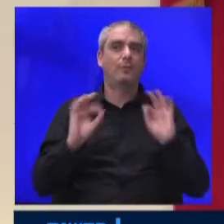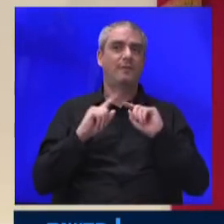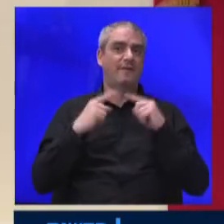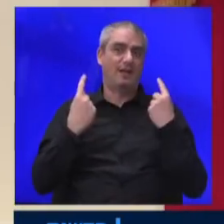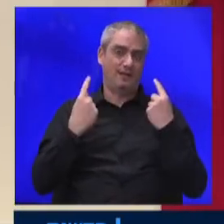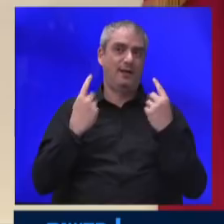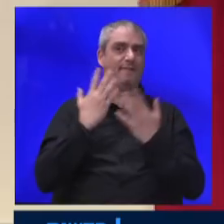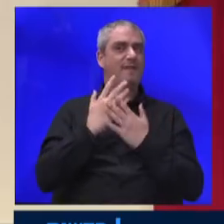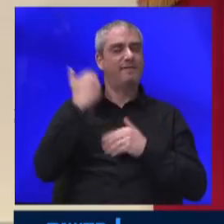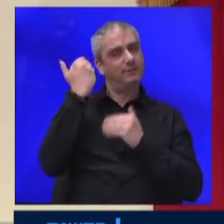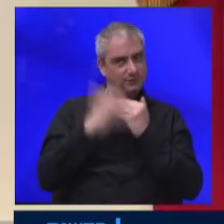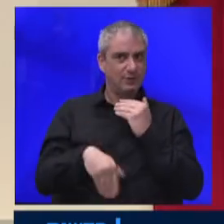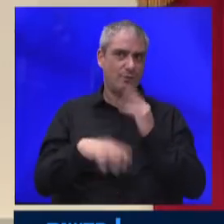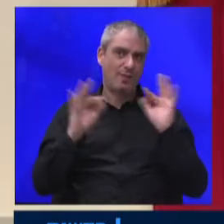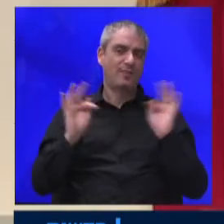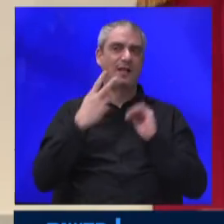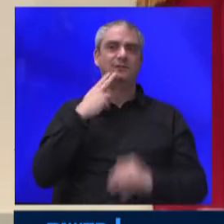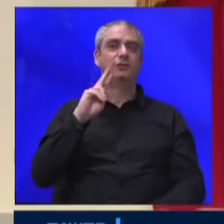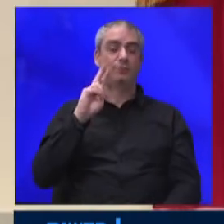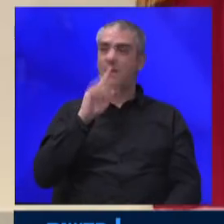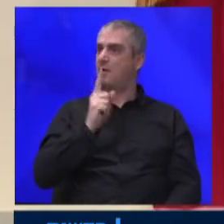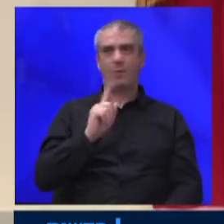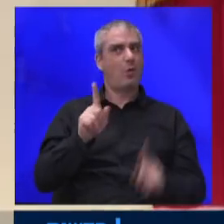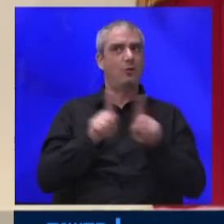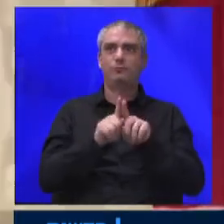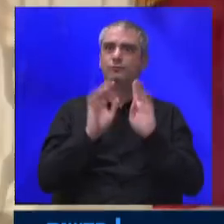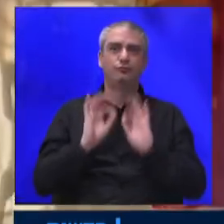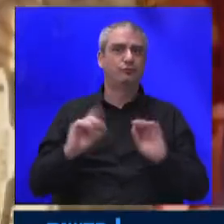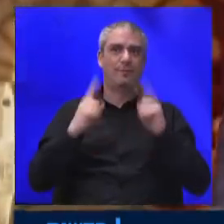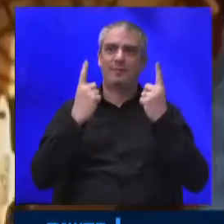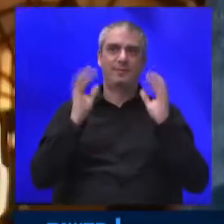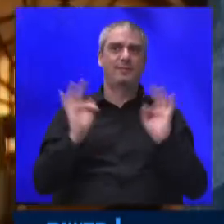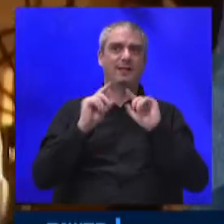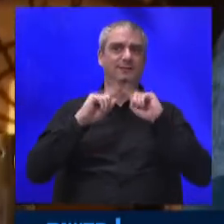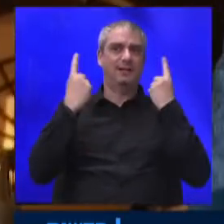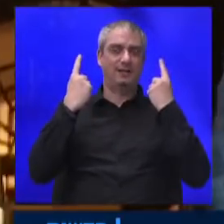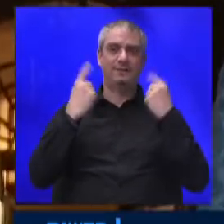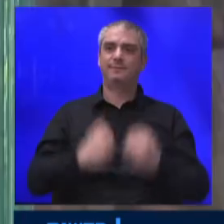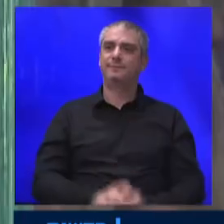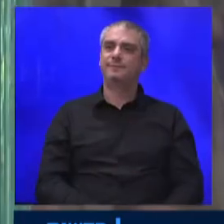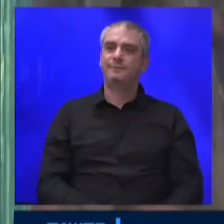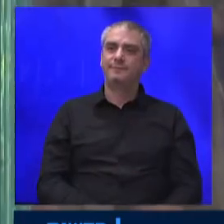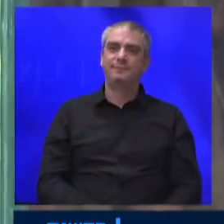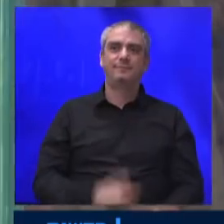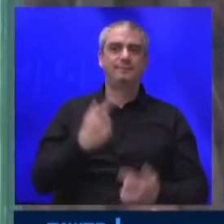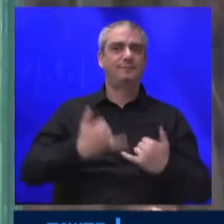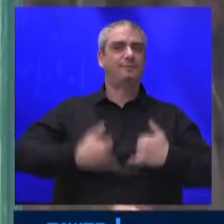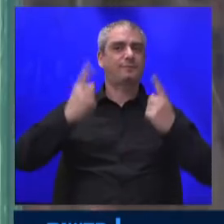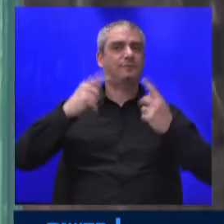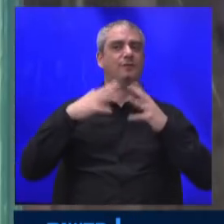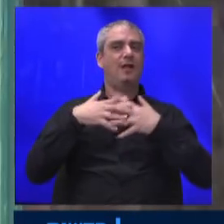והגיעו לסיומן בטקס השבעה. גם הוא לא דומה לשום טקס השבעה אחר. This is America's